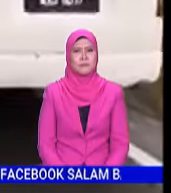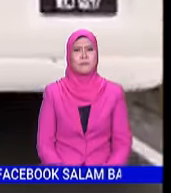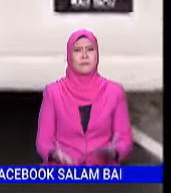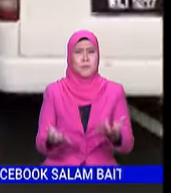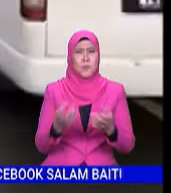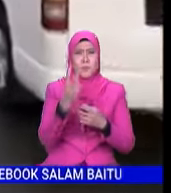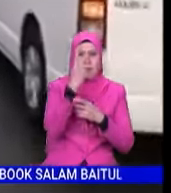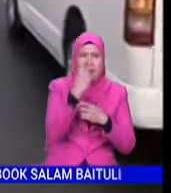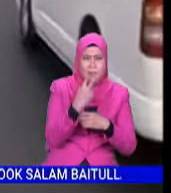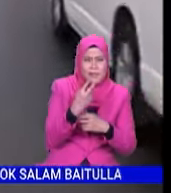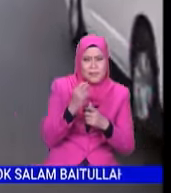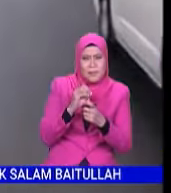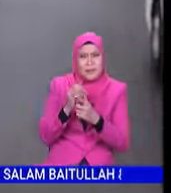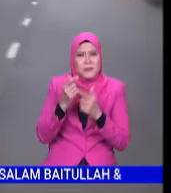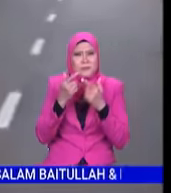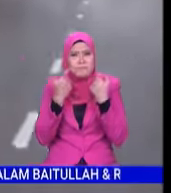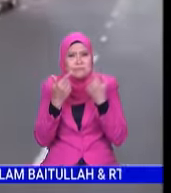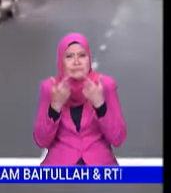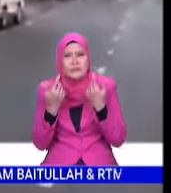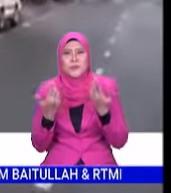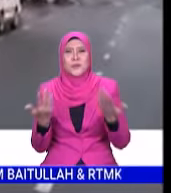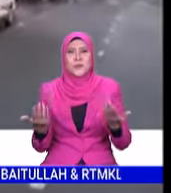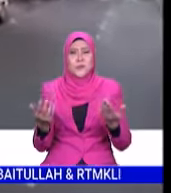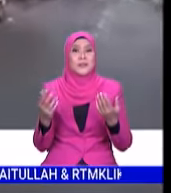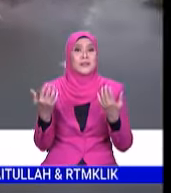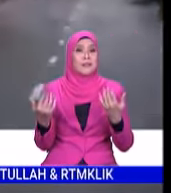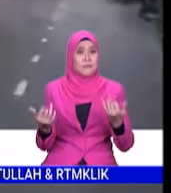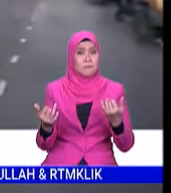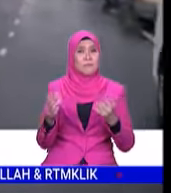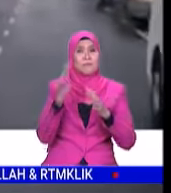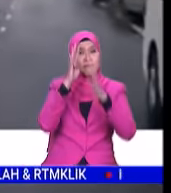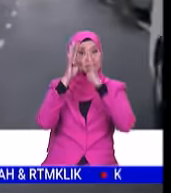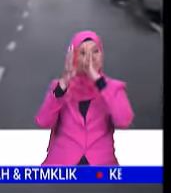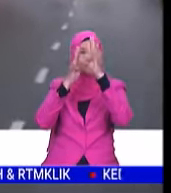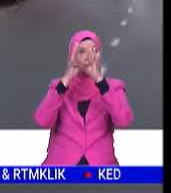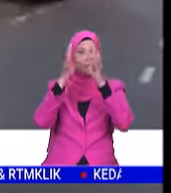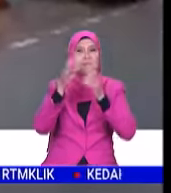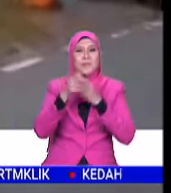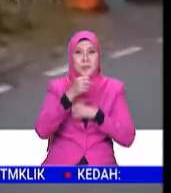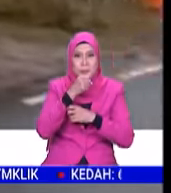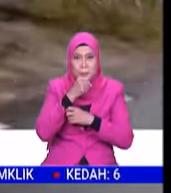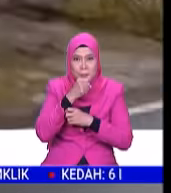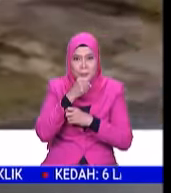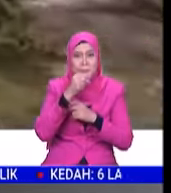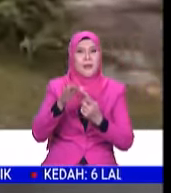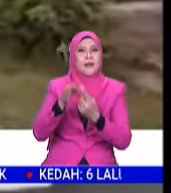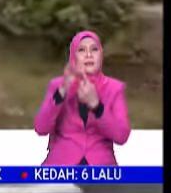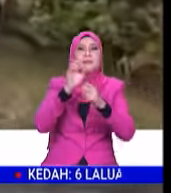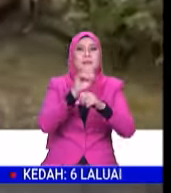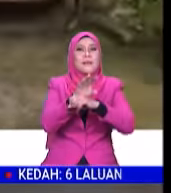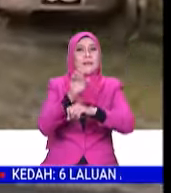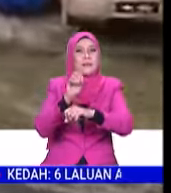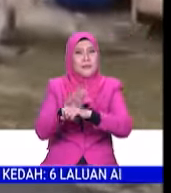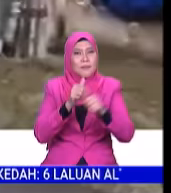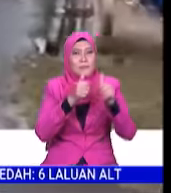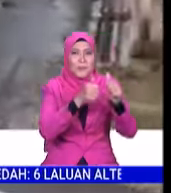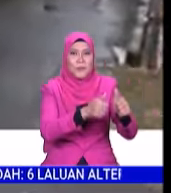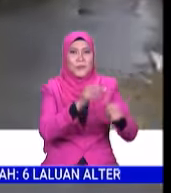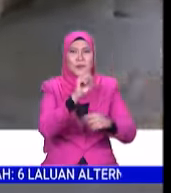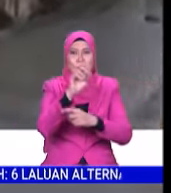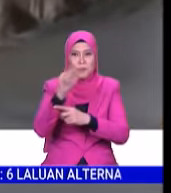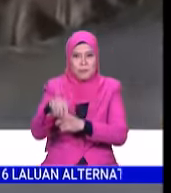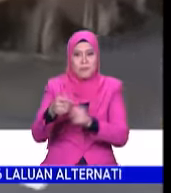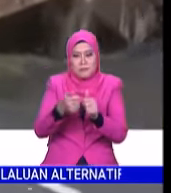Nangis ke nak gelak? Jabatan Penerangan Negeri-Negeri kini semakin kreatif dalam hebahan khas menasihati orang ramai supaya patuh SOP